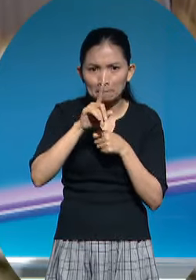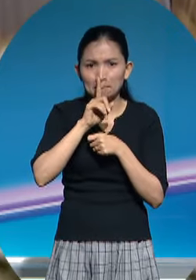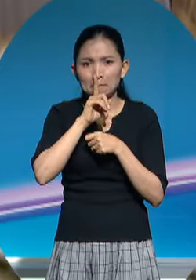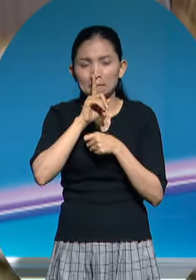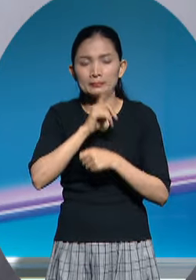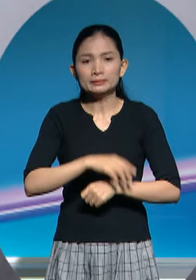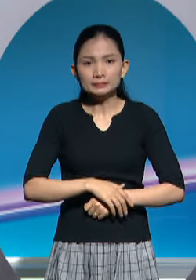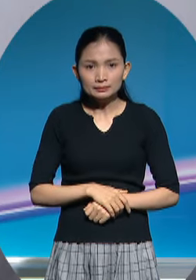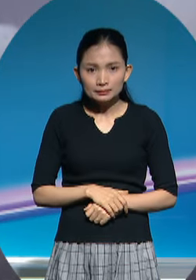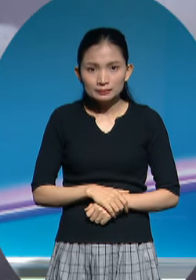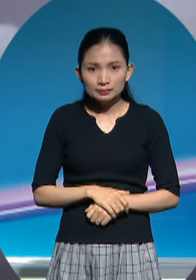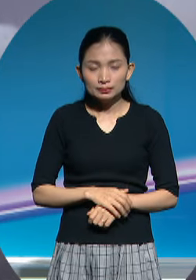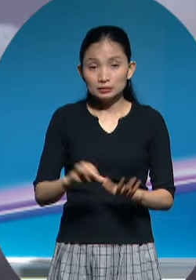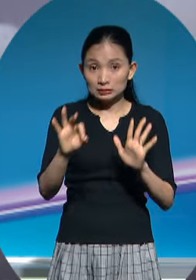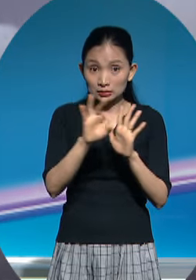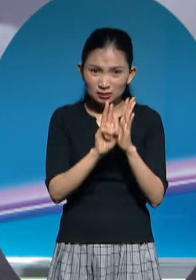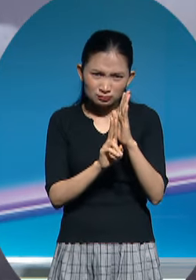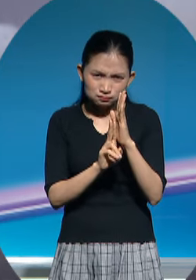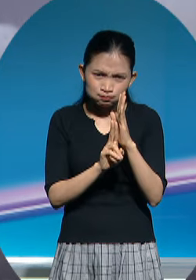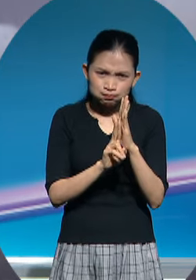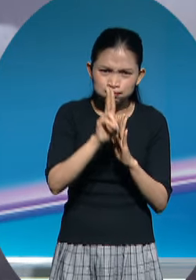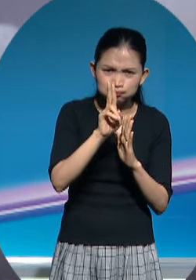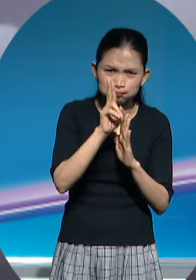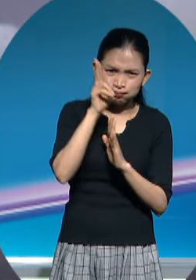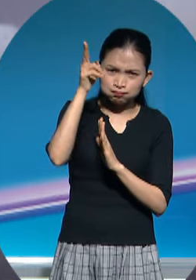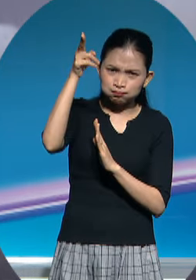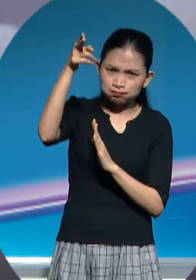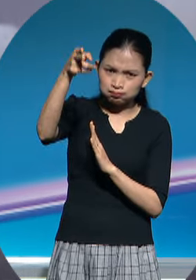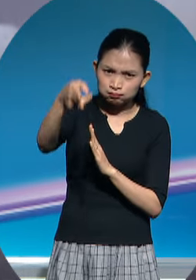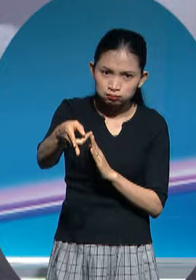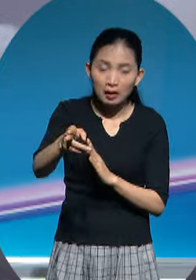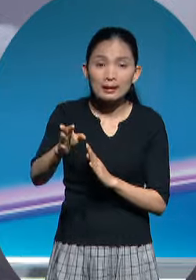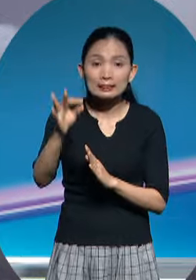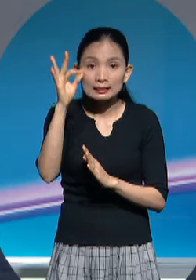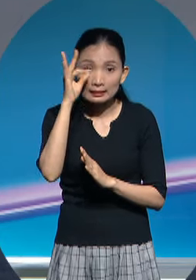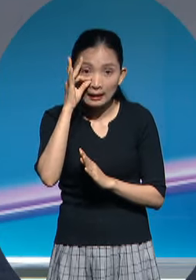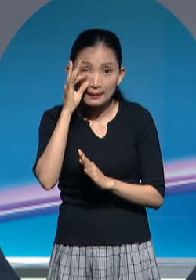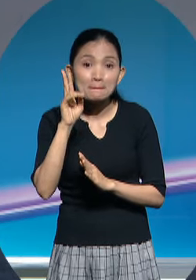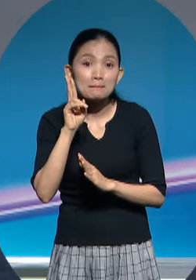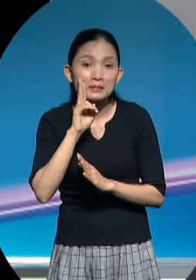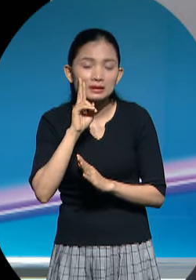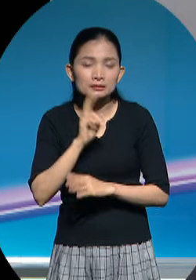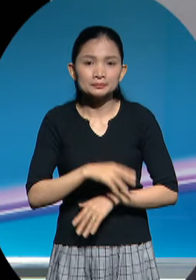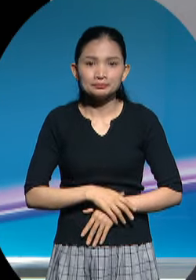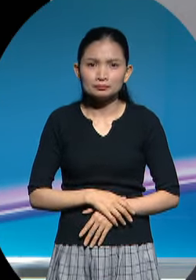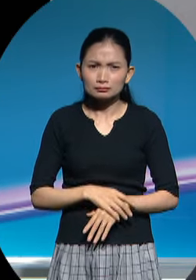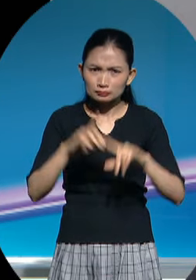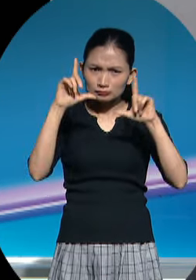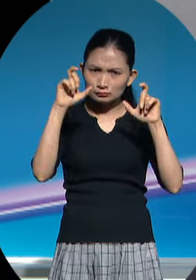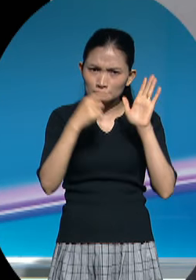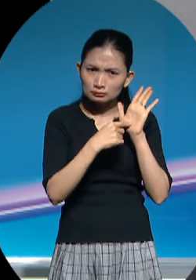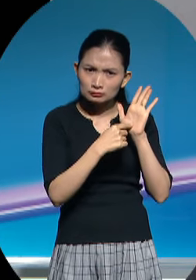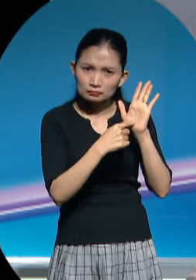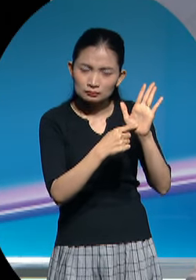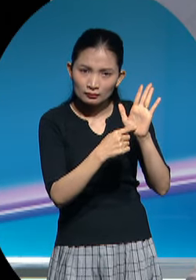Hàn Quốc cho biết Triều Tiên đã bắn một số tên lửa hành trình ra vùng biển phía Tây của nước này. Bức ảnh do KCNA công bố cho thấy tên lửa hành trình